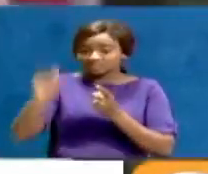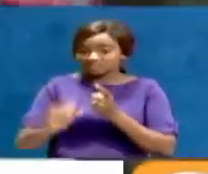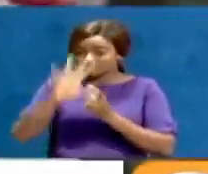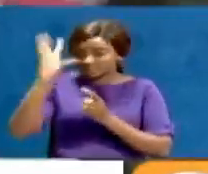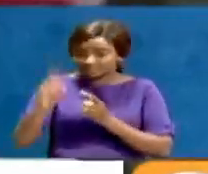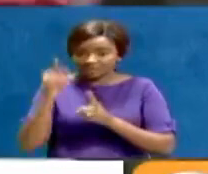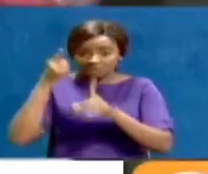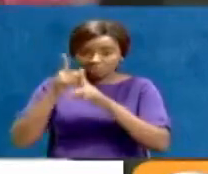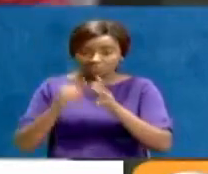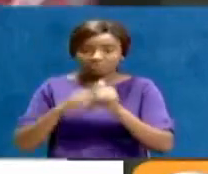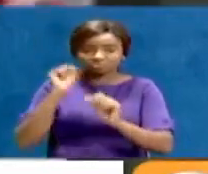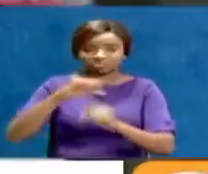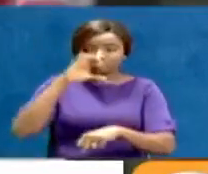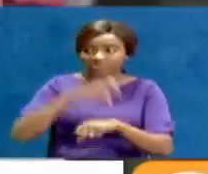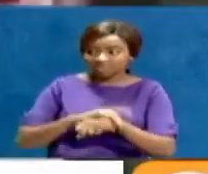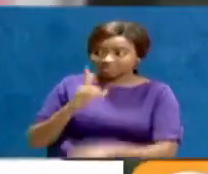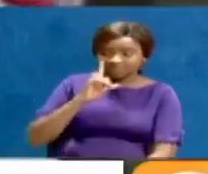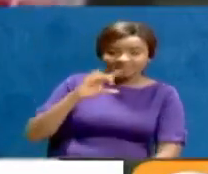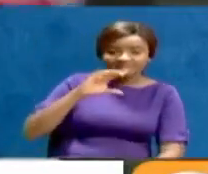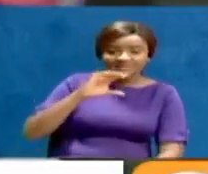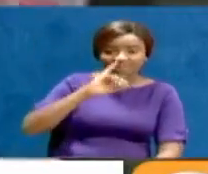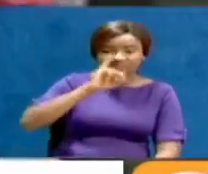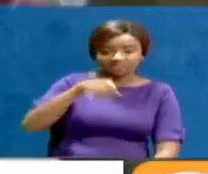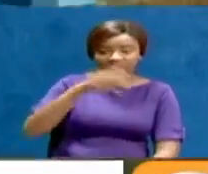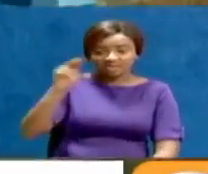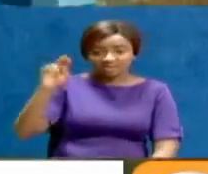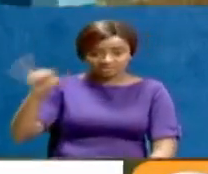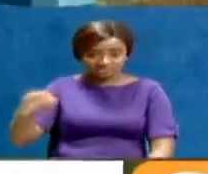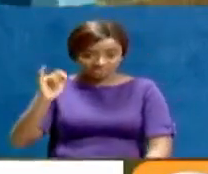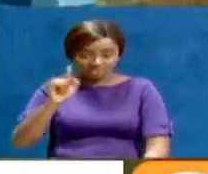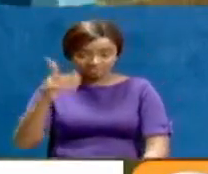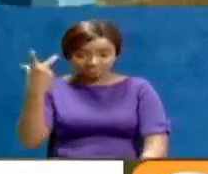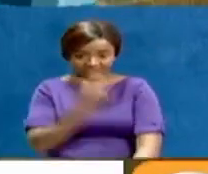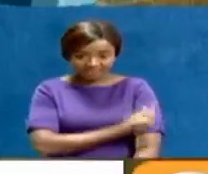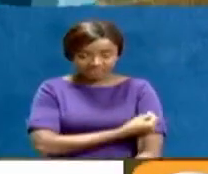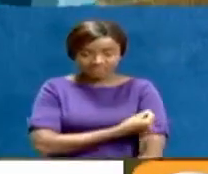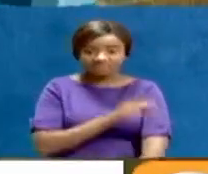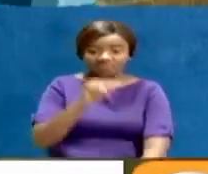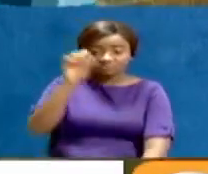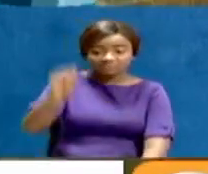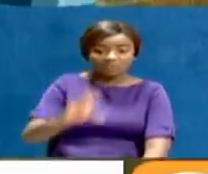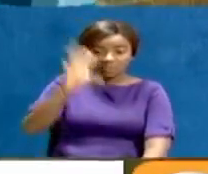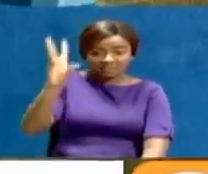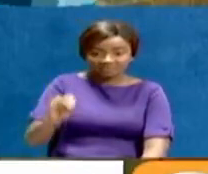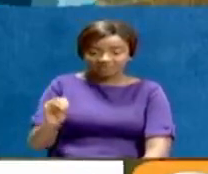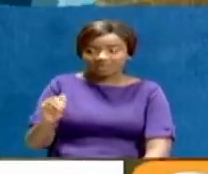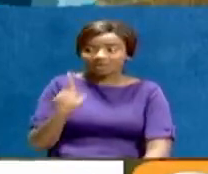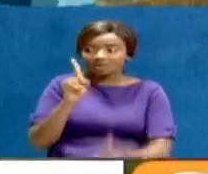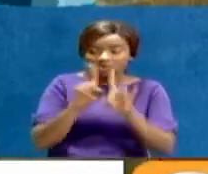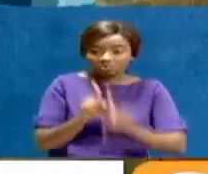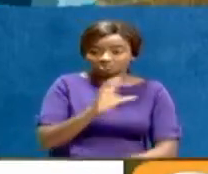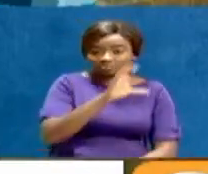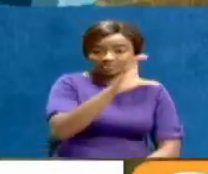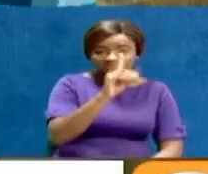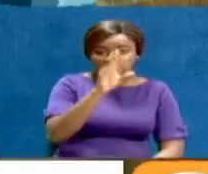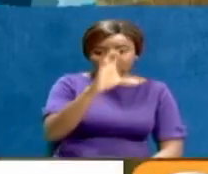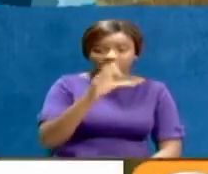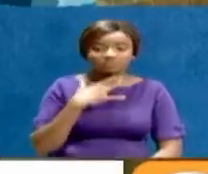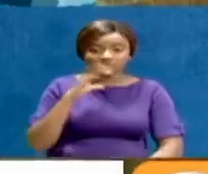ili kupata chanjo ya Johnson and Johnson, shirika la Afrika CDC likilenga kupata dozi milioni